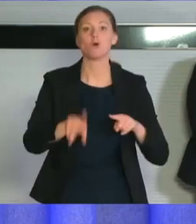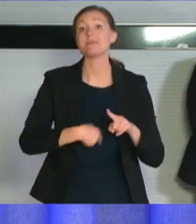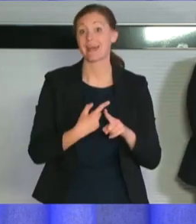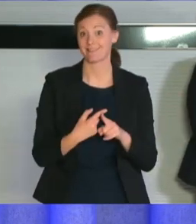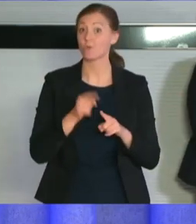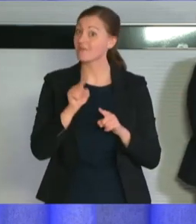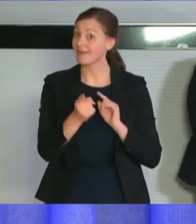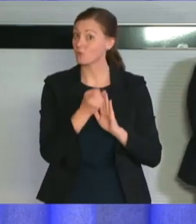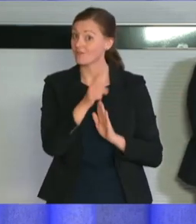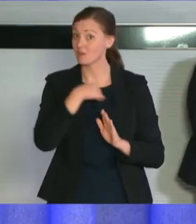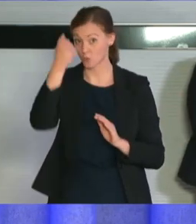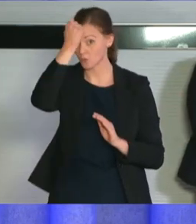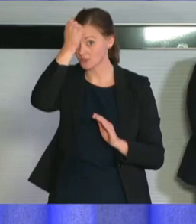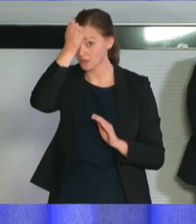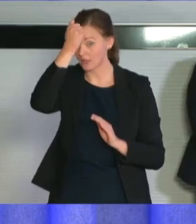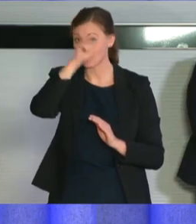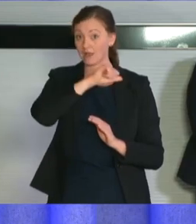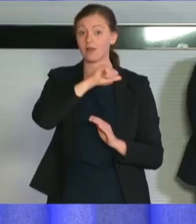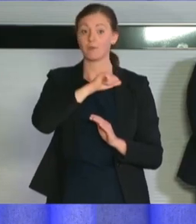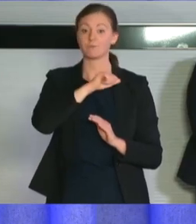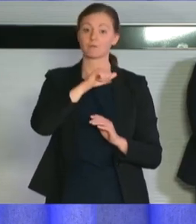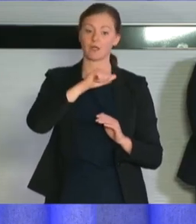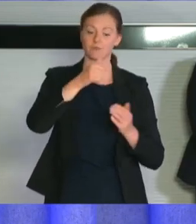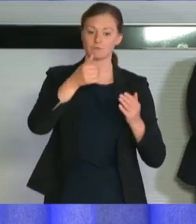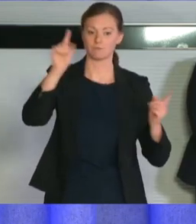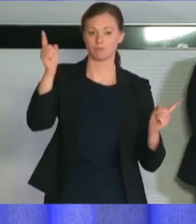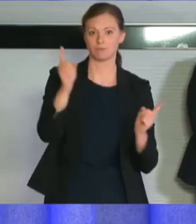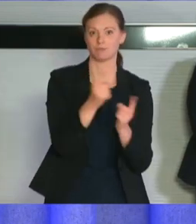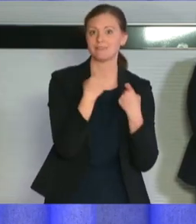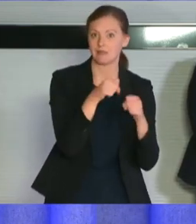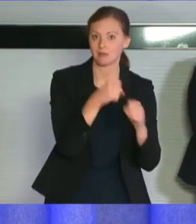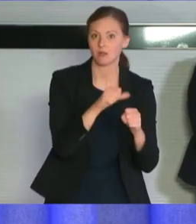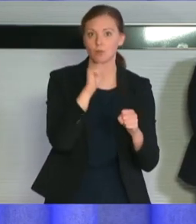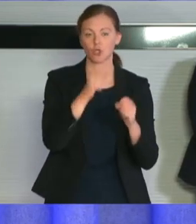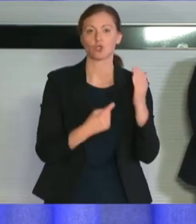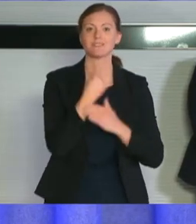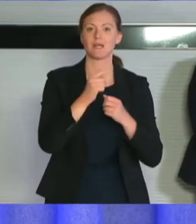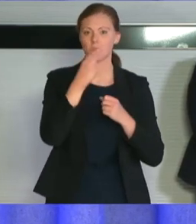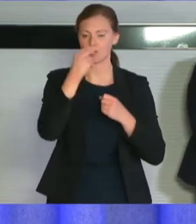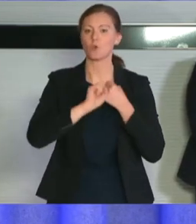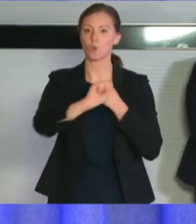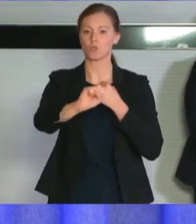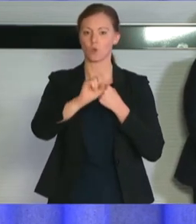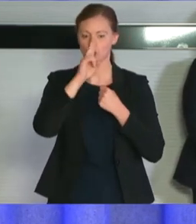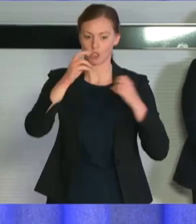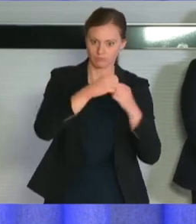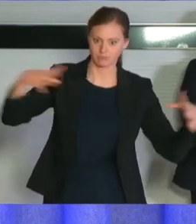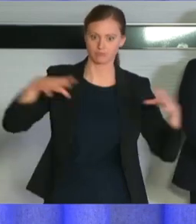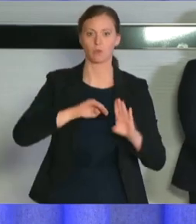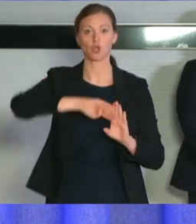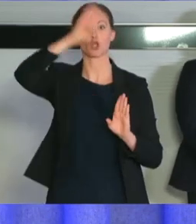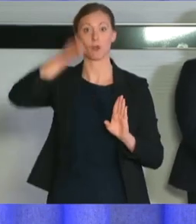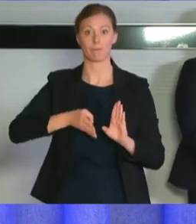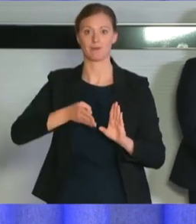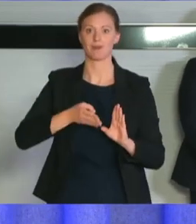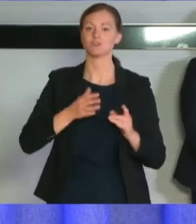som vi må huske på. Oppmykningen må skje på en måte som gjør at man ikke får ny push og ny topp, og at det vi nå har